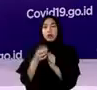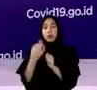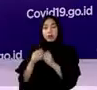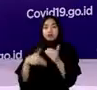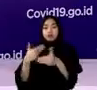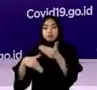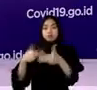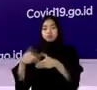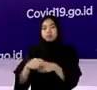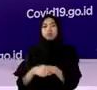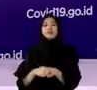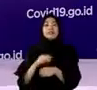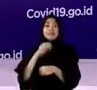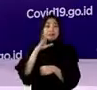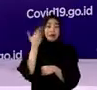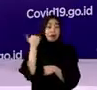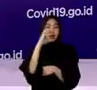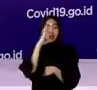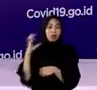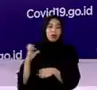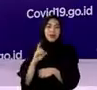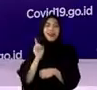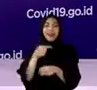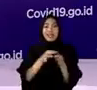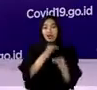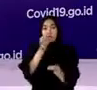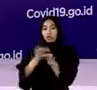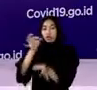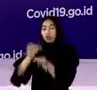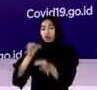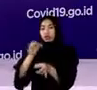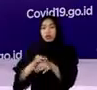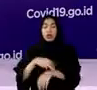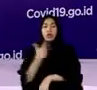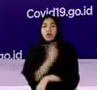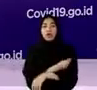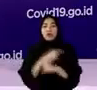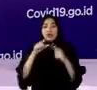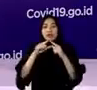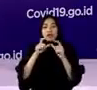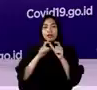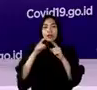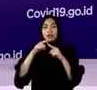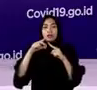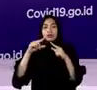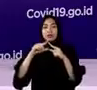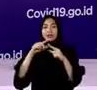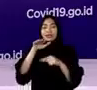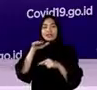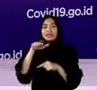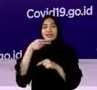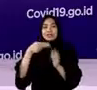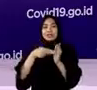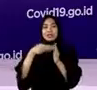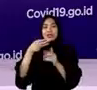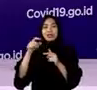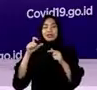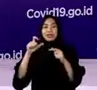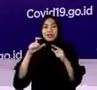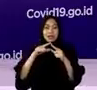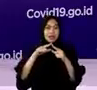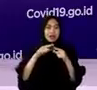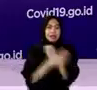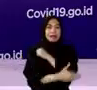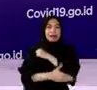kemarin, sebanyak 1,1 juta dosis vaksin AstraZeneca yang berasal dari skema